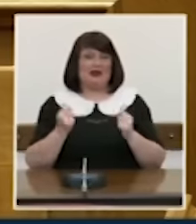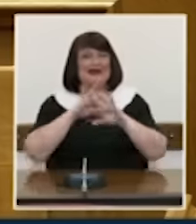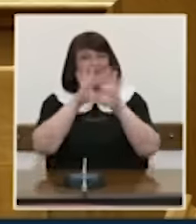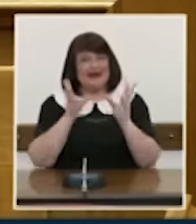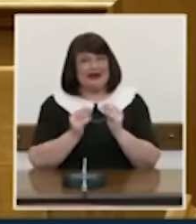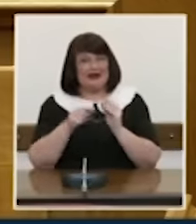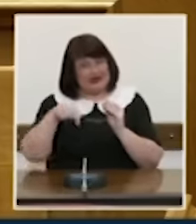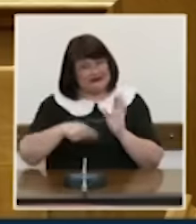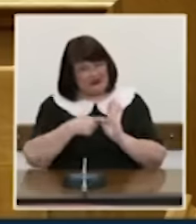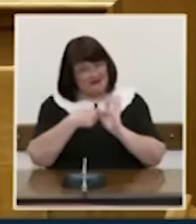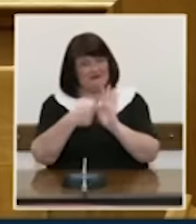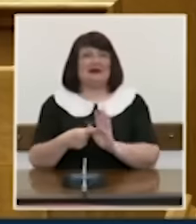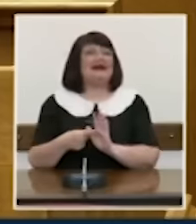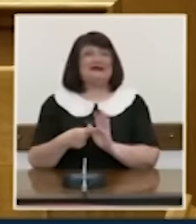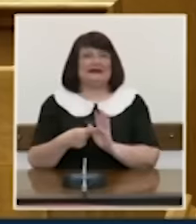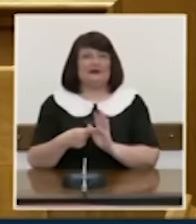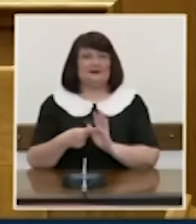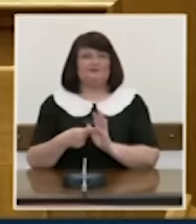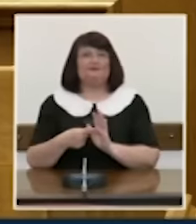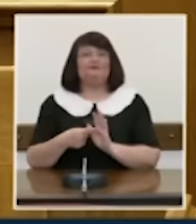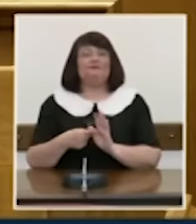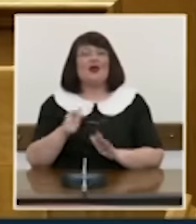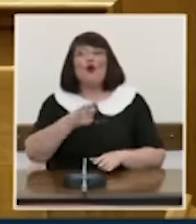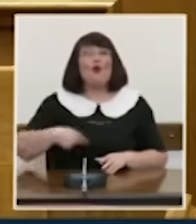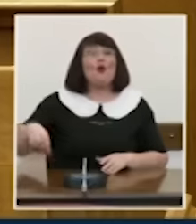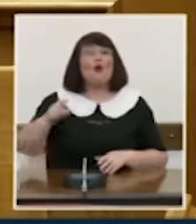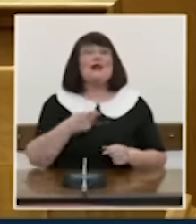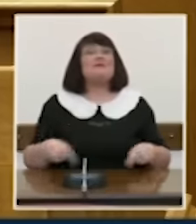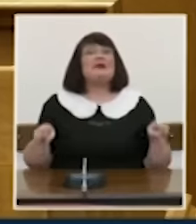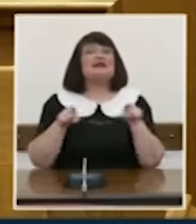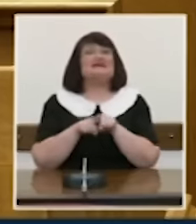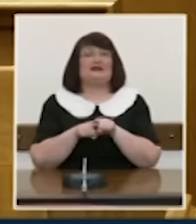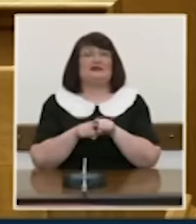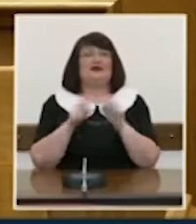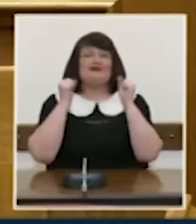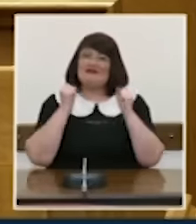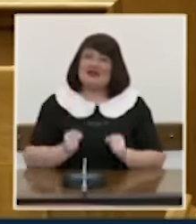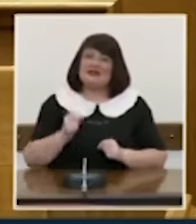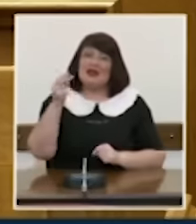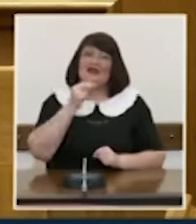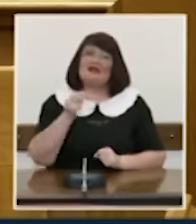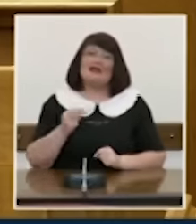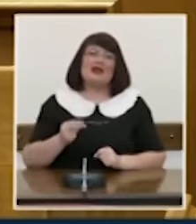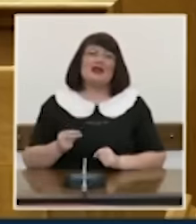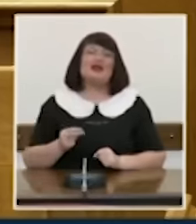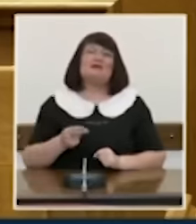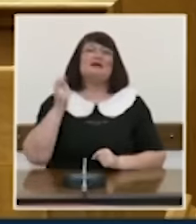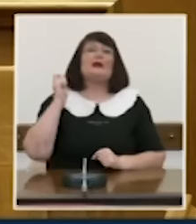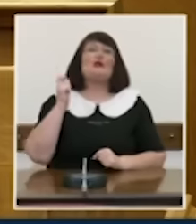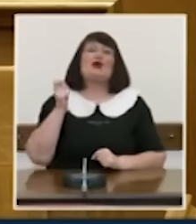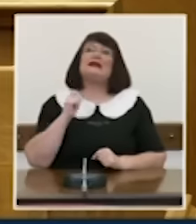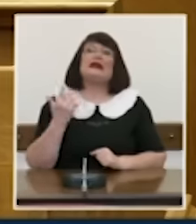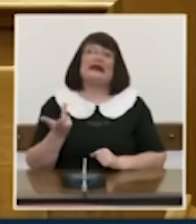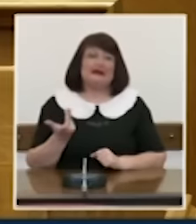και σήμερα η σύμπλευση όλων σας στα βασικά ζητήματα της ακολουθούμενης πολιτικής. Γι' αυτό